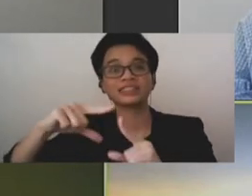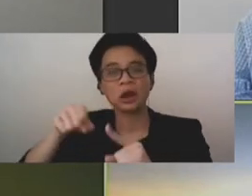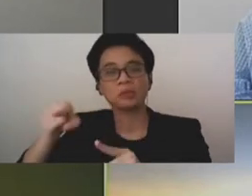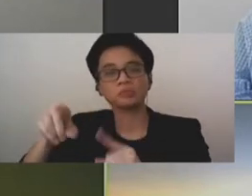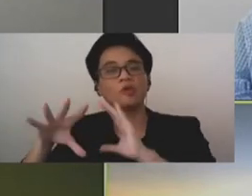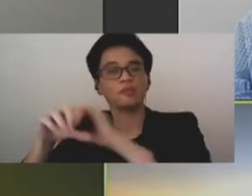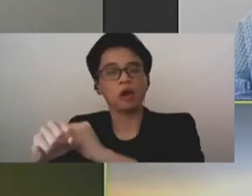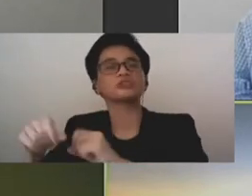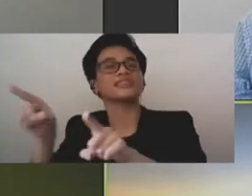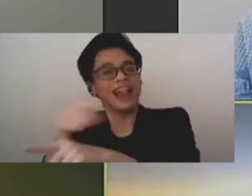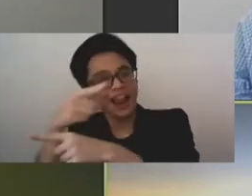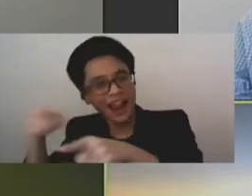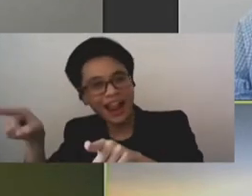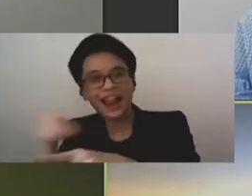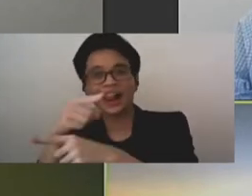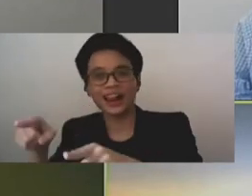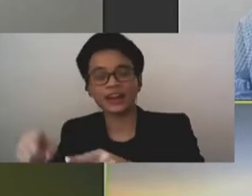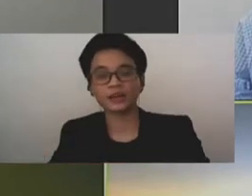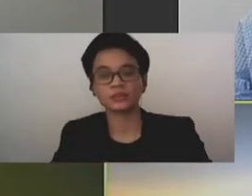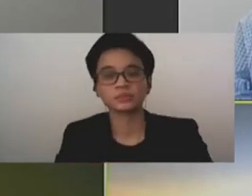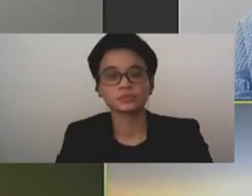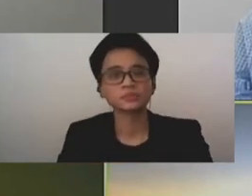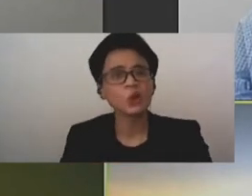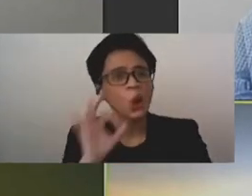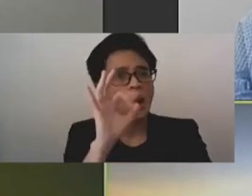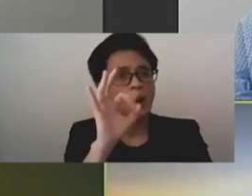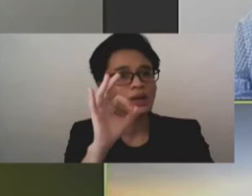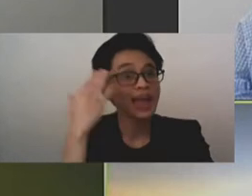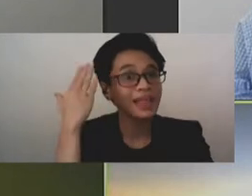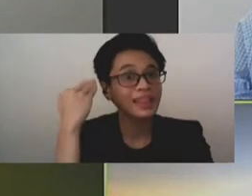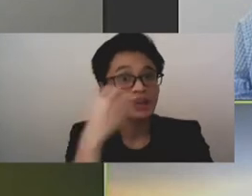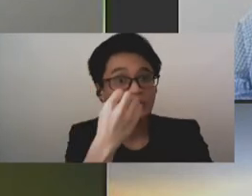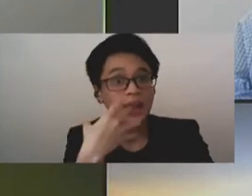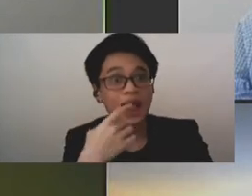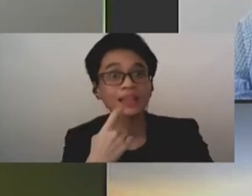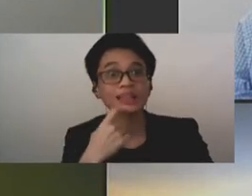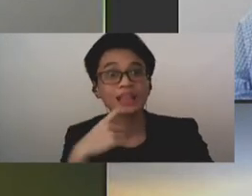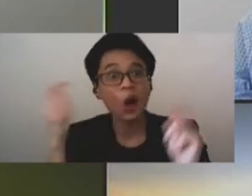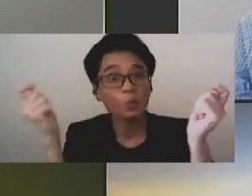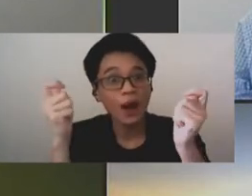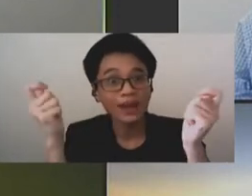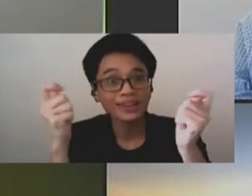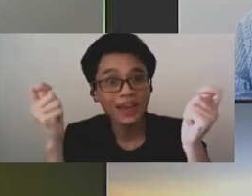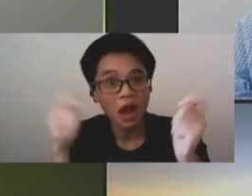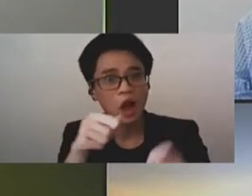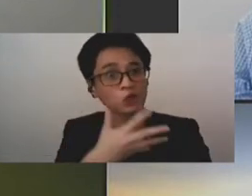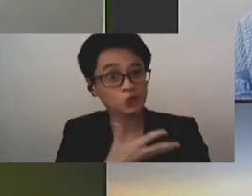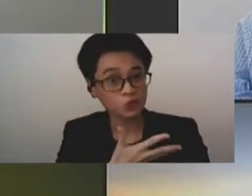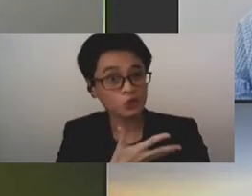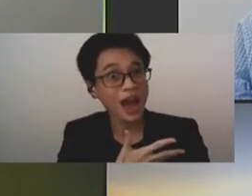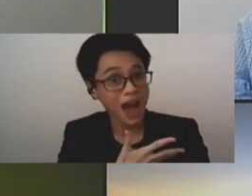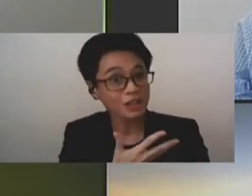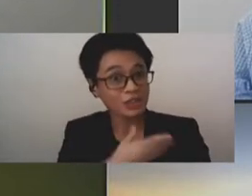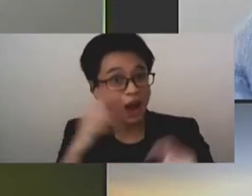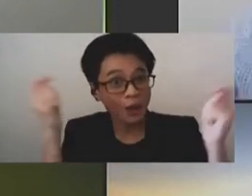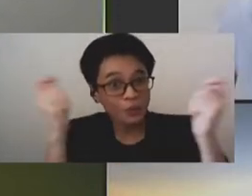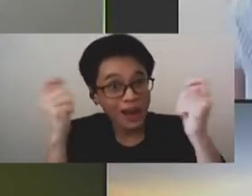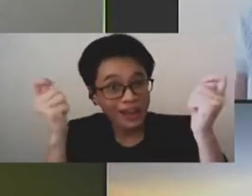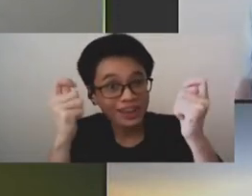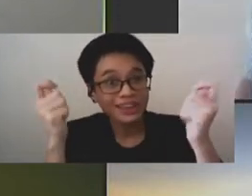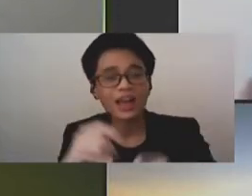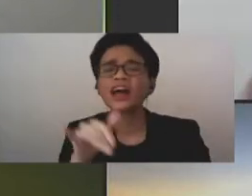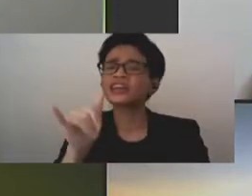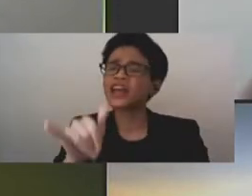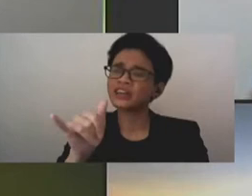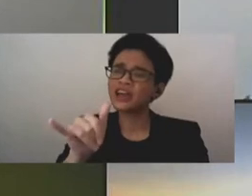kasarnya dari sebuah media tadi wayang berarti yang dijadikan dia tonton tadi itu akan dibuat. Jadi dia sudah menunjukkan itu memang dari apa